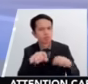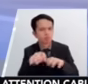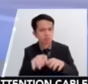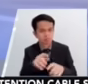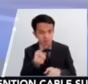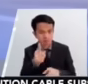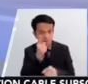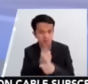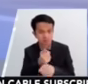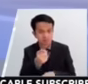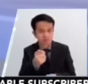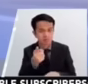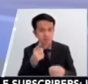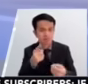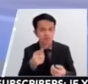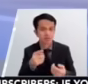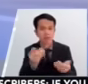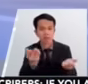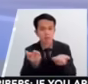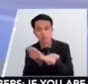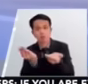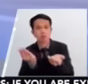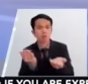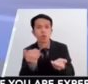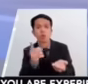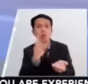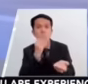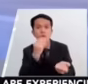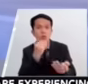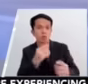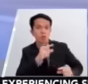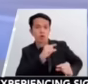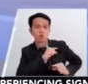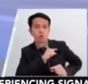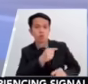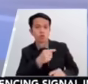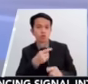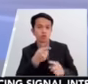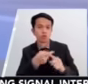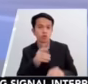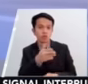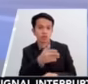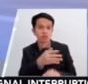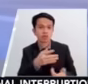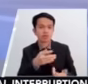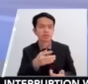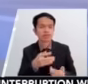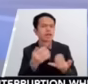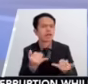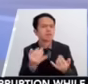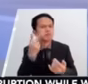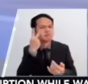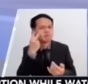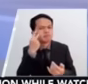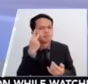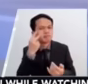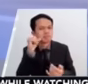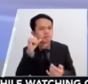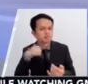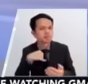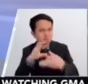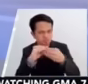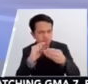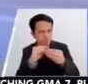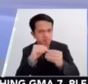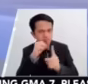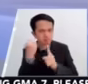mga dumidikit lamang talaga dyan ay yung mga Coast Guard ship ng China. Balikan na natin yung insidente kahapon. Ikwento mo sa amin yung sitwasyon habang binabangga